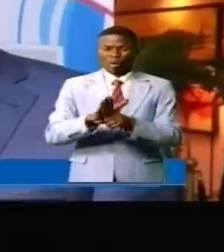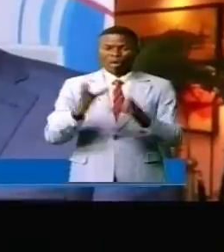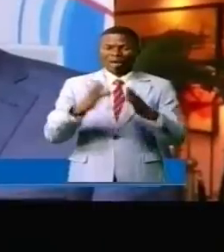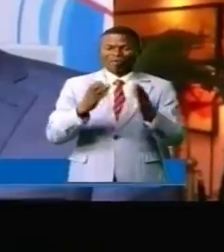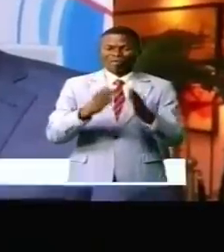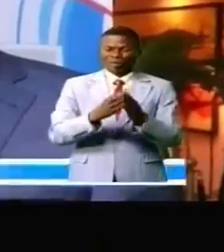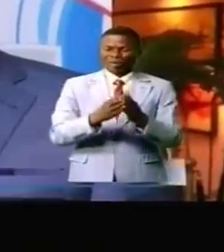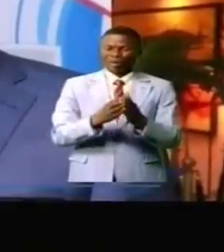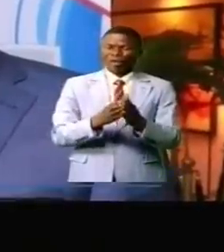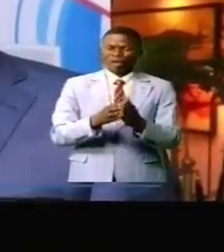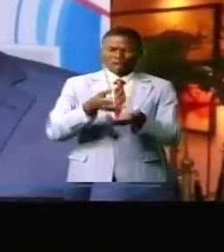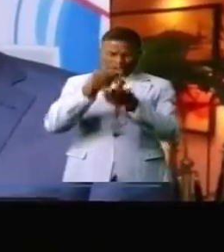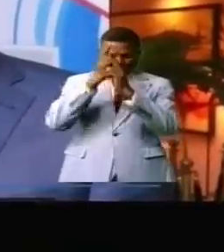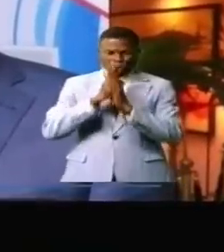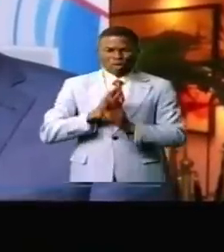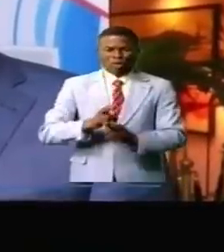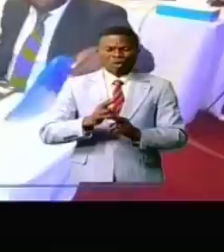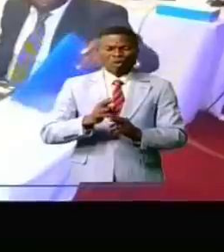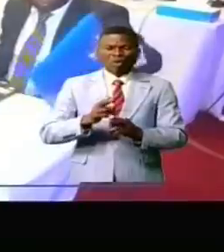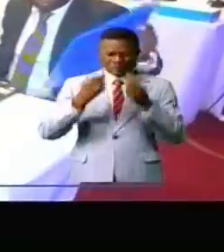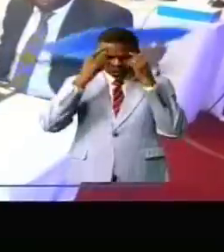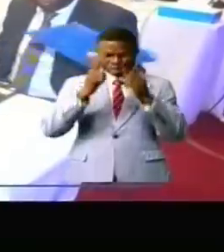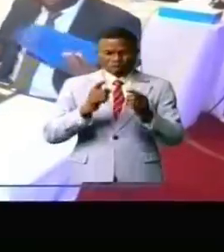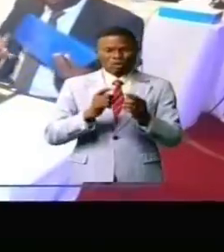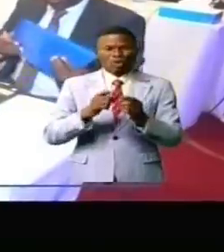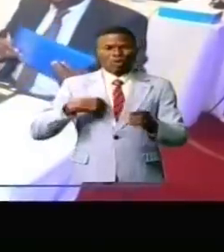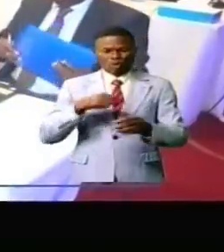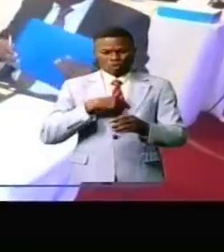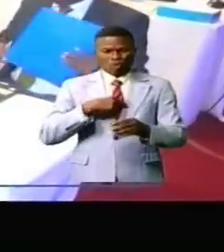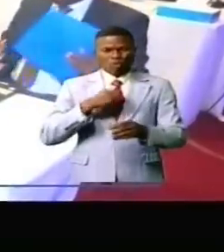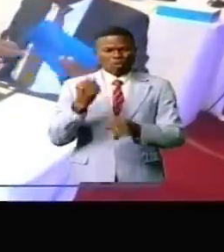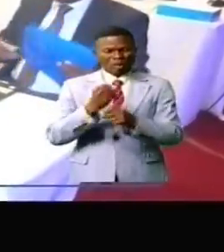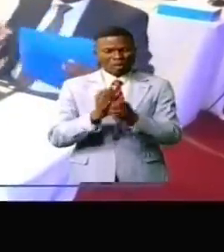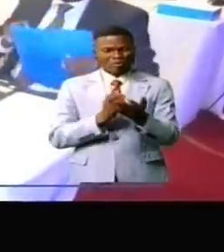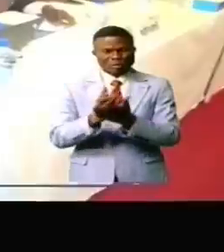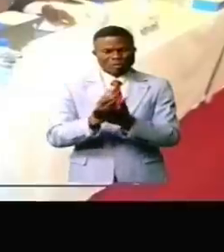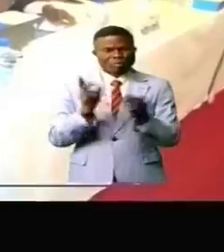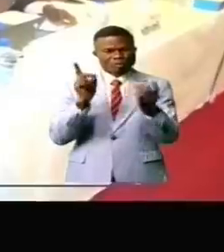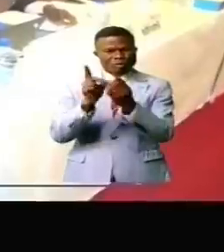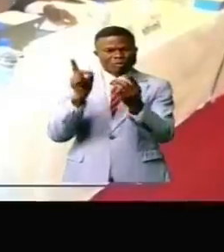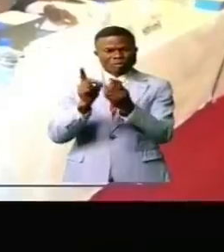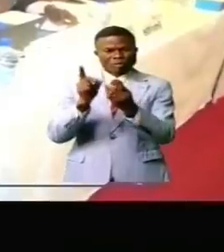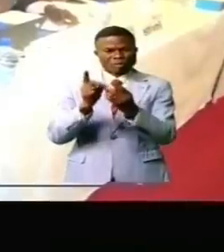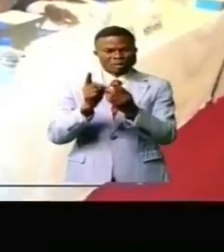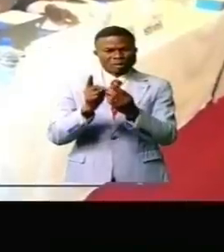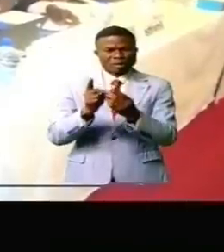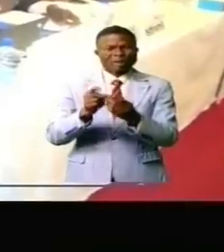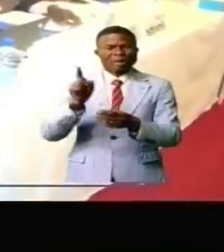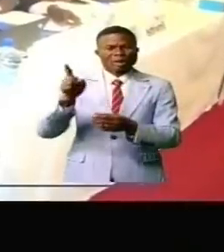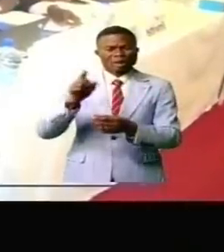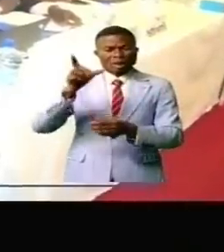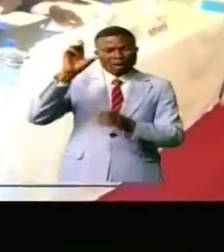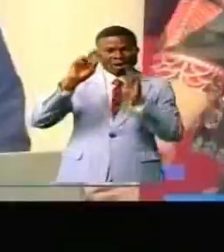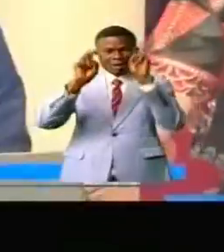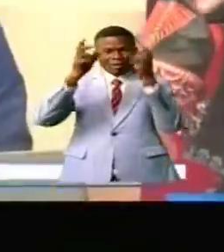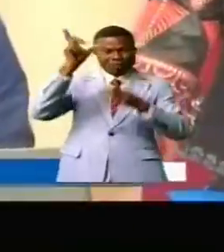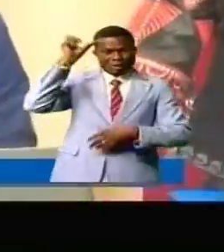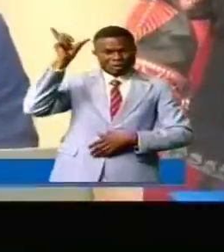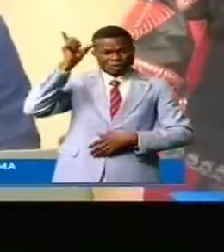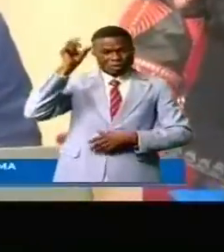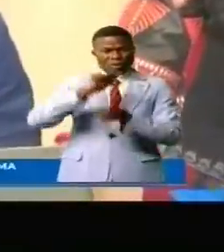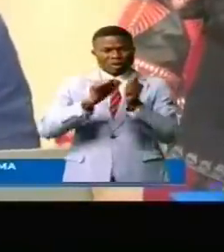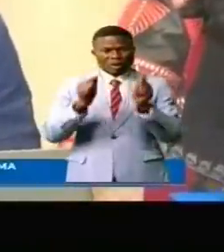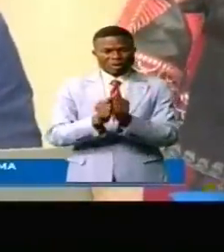beaucoup d'optimisme, que nous sommes dans le bon. Le recrutement des consultants pour l'antenne du Sud, Lubumbashi, et la question